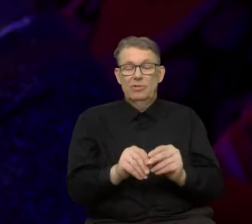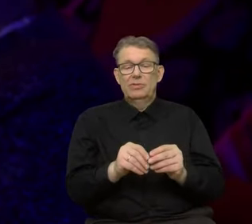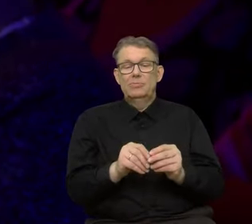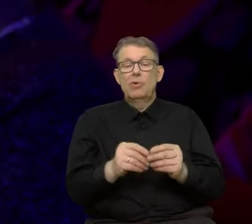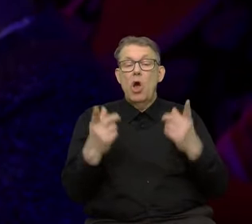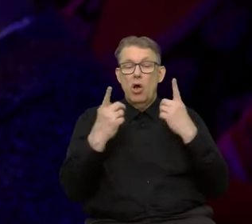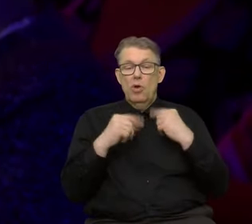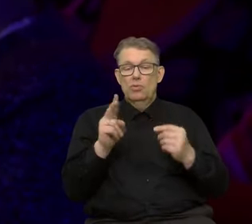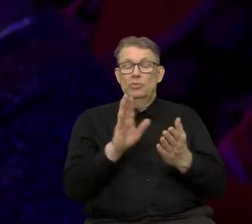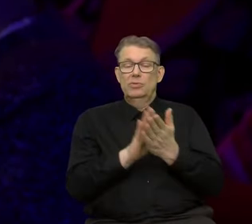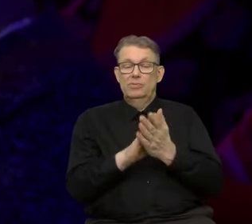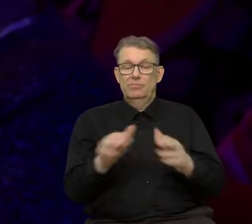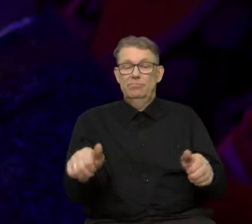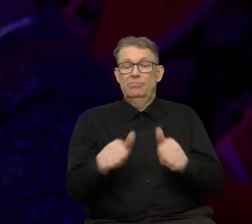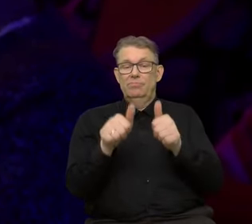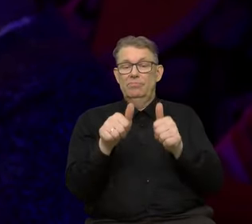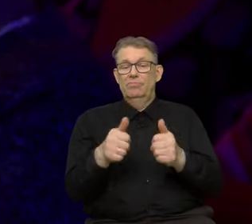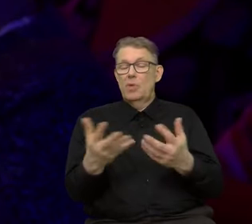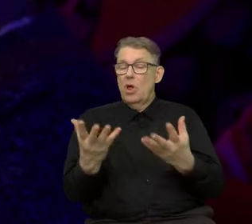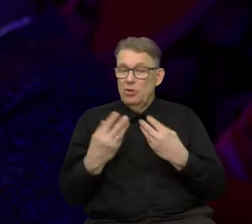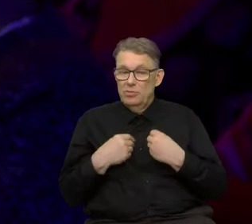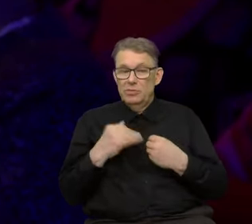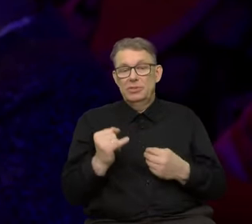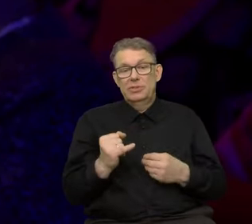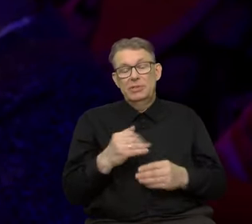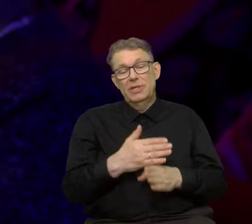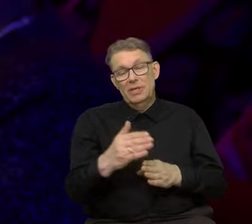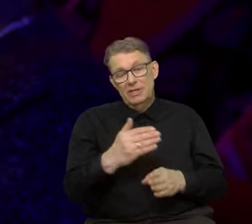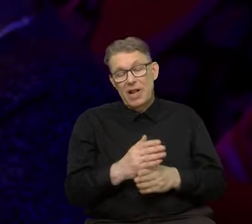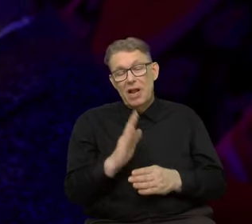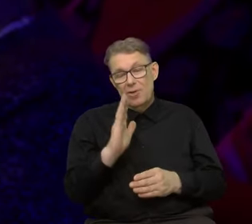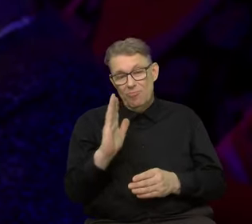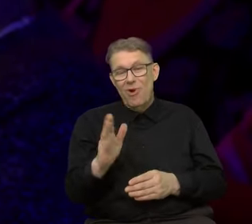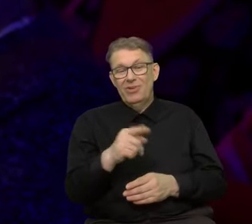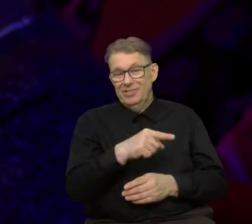wyróżnionym, nagrodzonym i bądźcie zasiewem